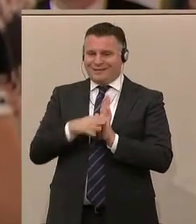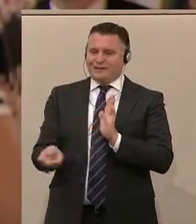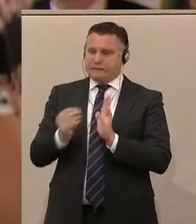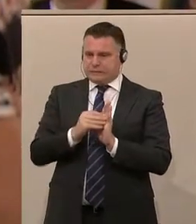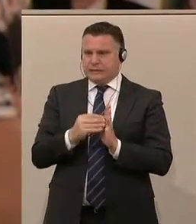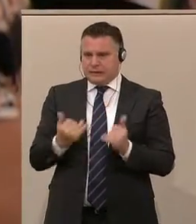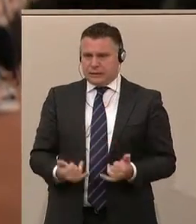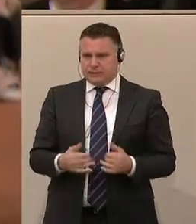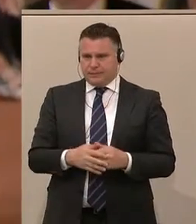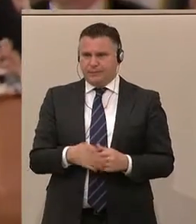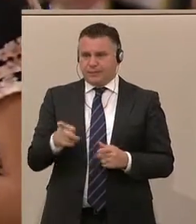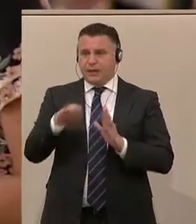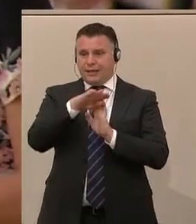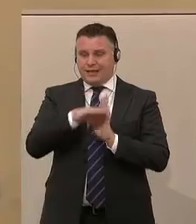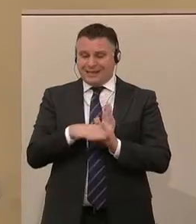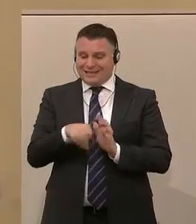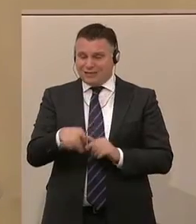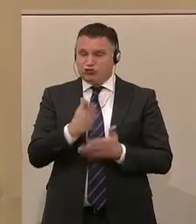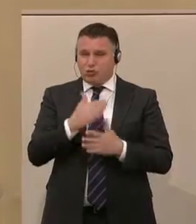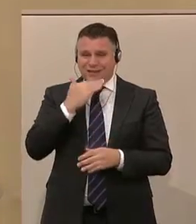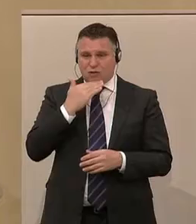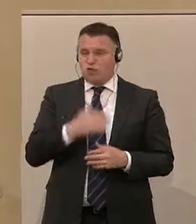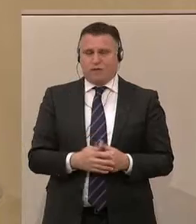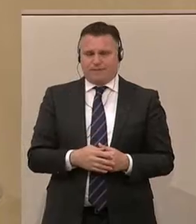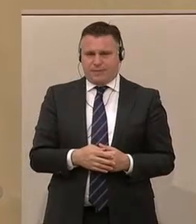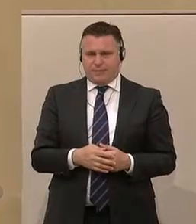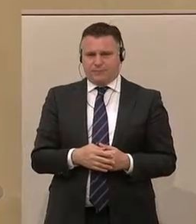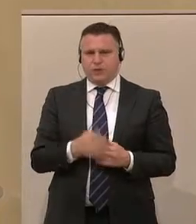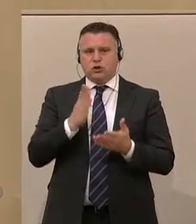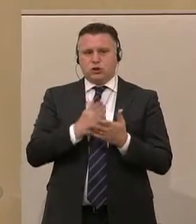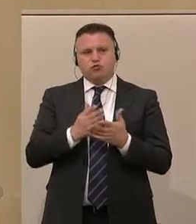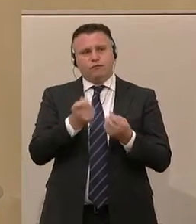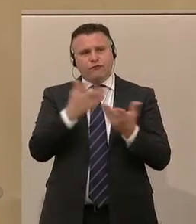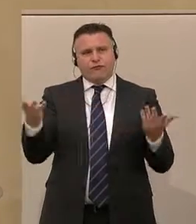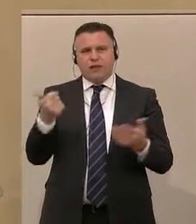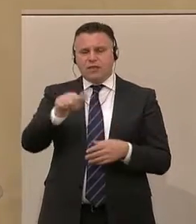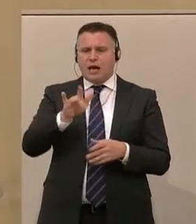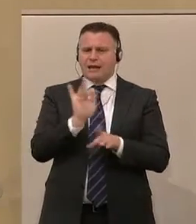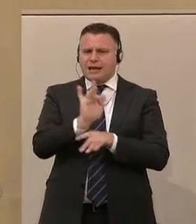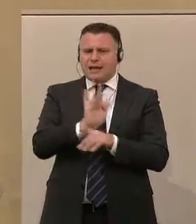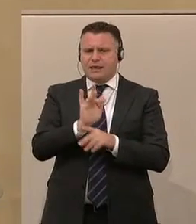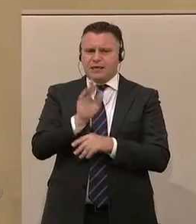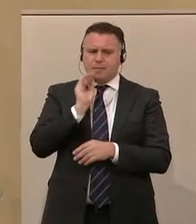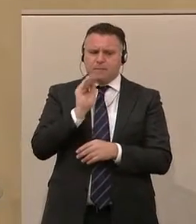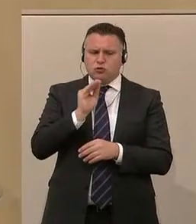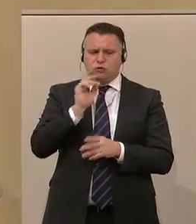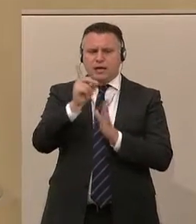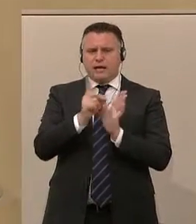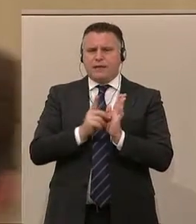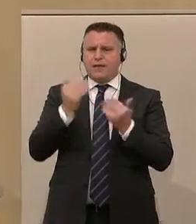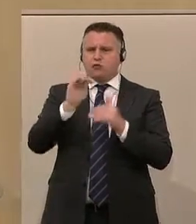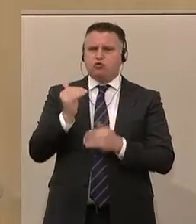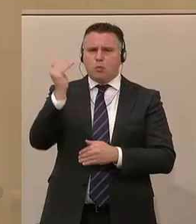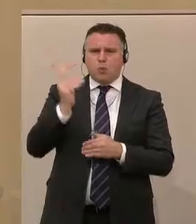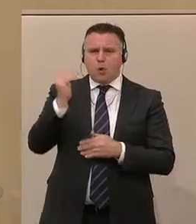wird man aber mit diesem Gesetz nicht gerecht. Es gab zahlreiche Stellungnahmen mit Kritikpunkten der Datenschutzbehörde,